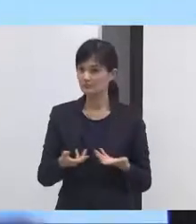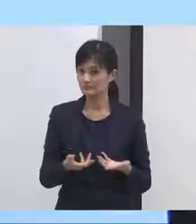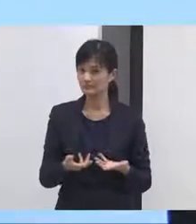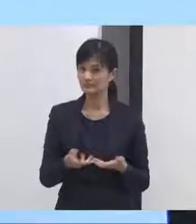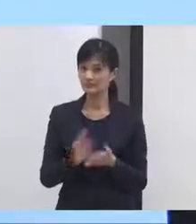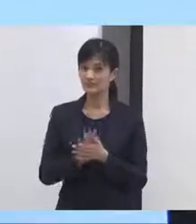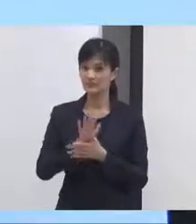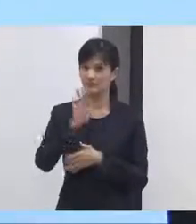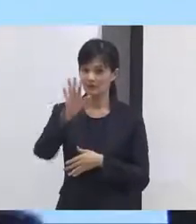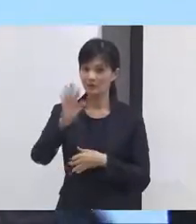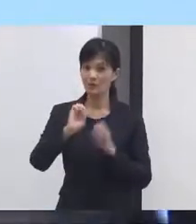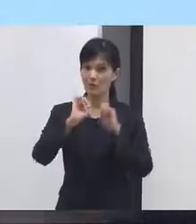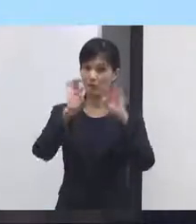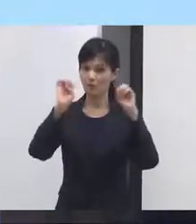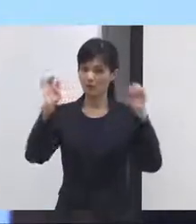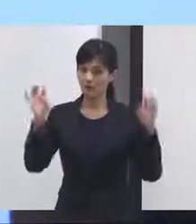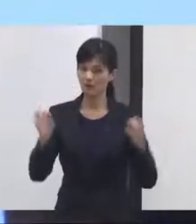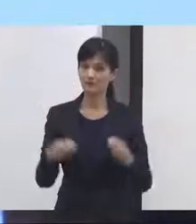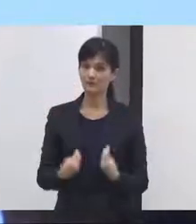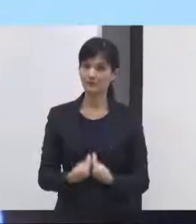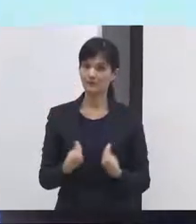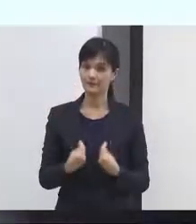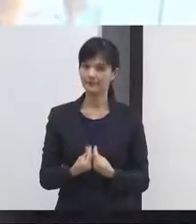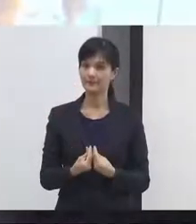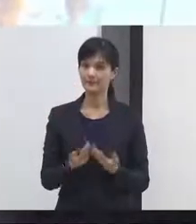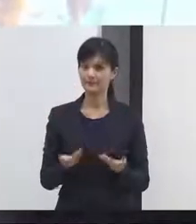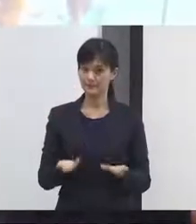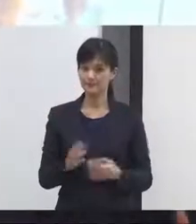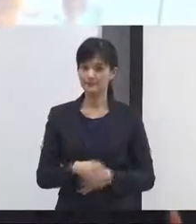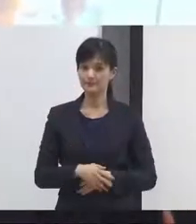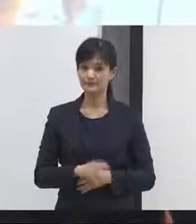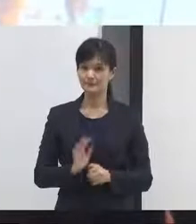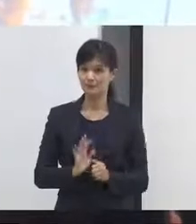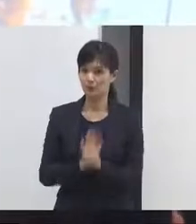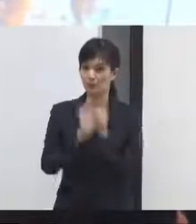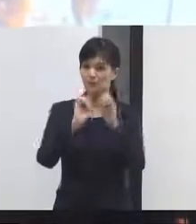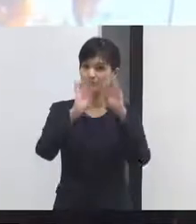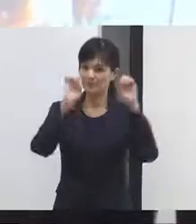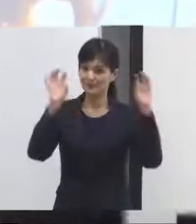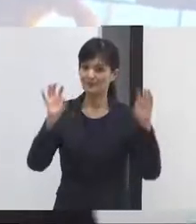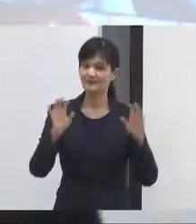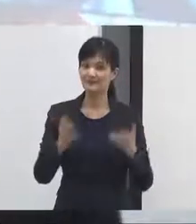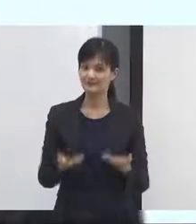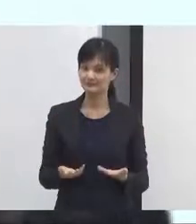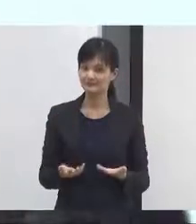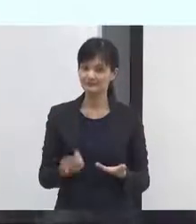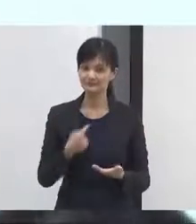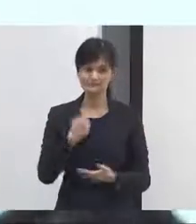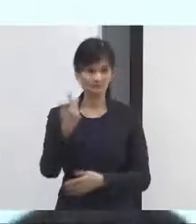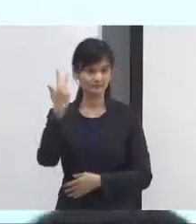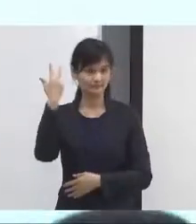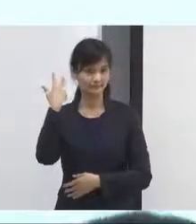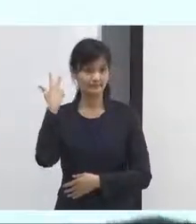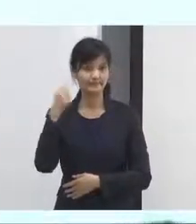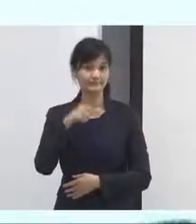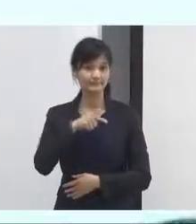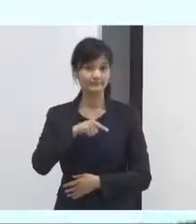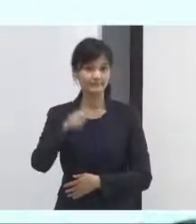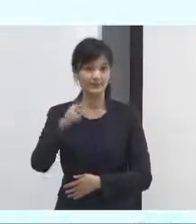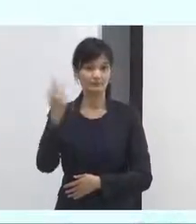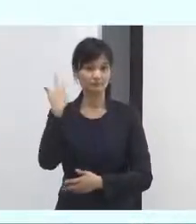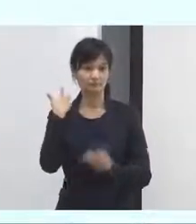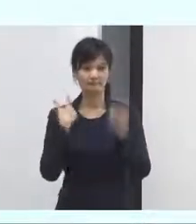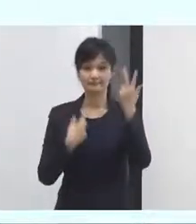个就是 promote 是什么，就是推广之下，我上礼拜去参去哎上上礼